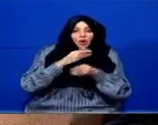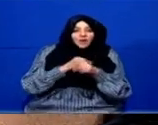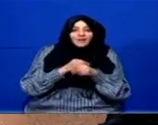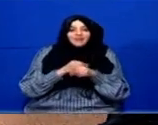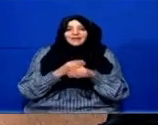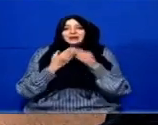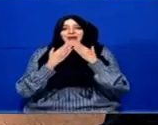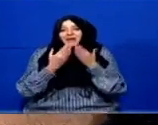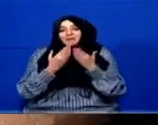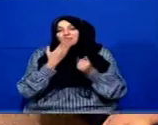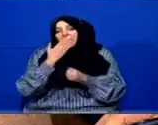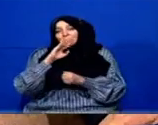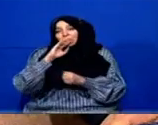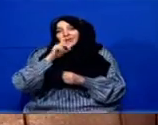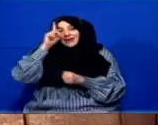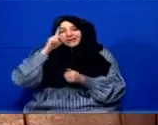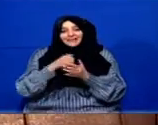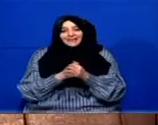وربنا محمد